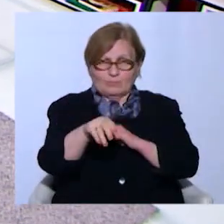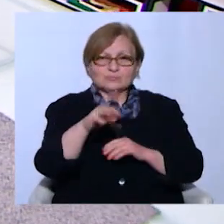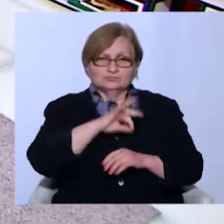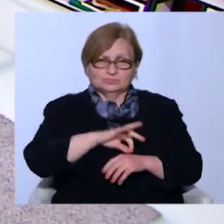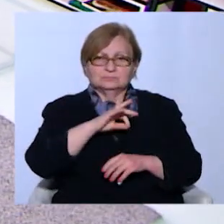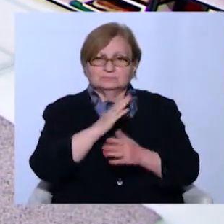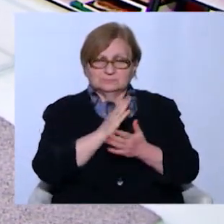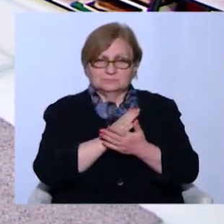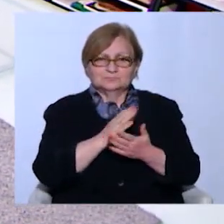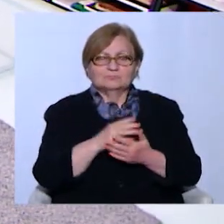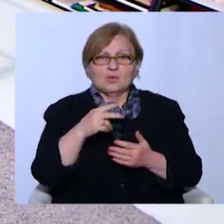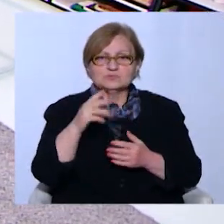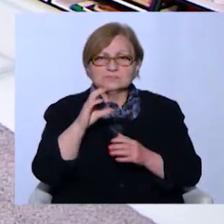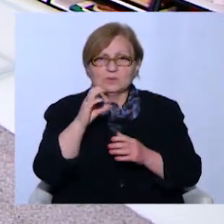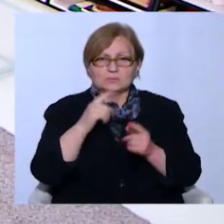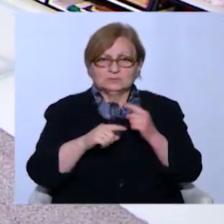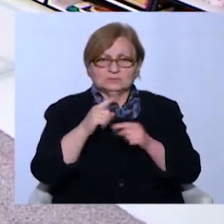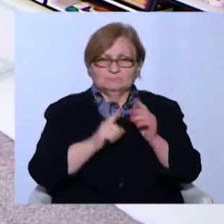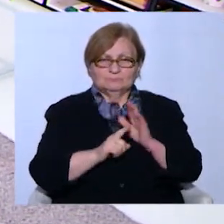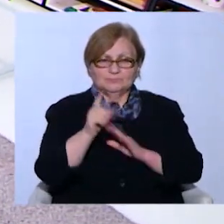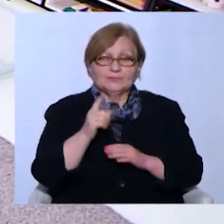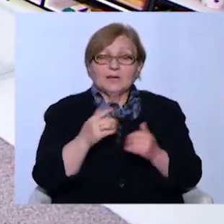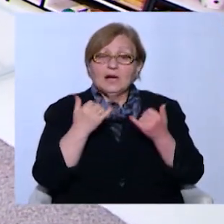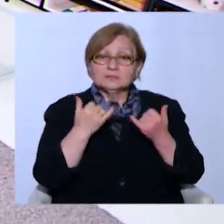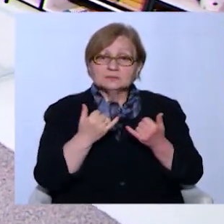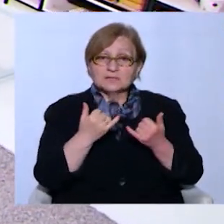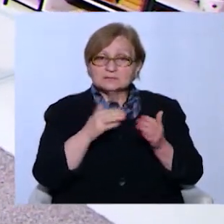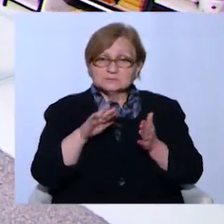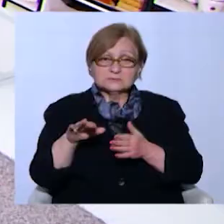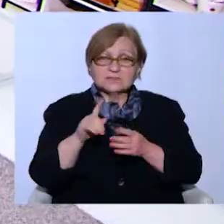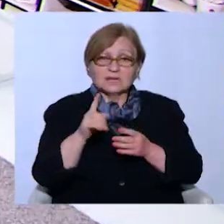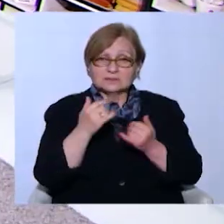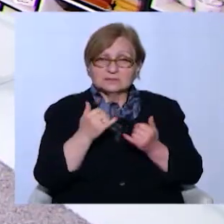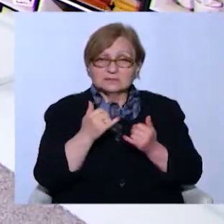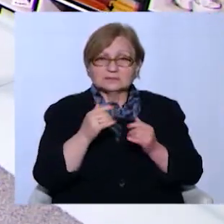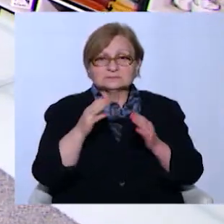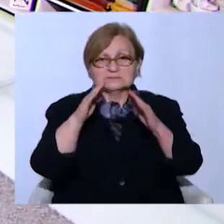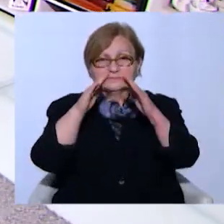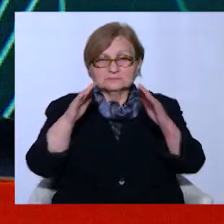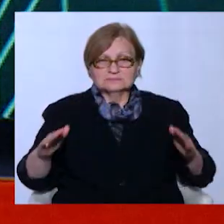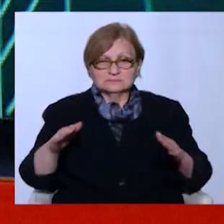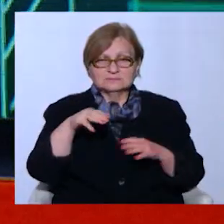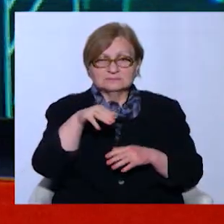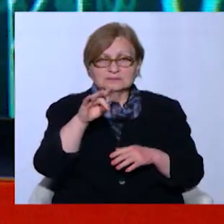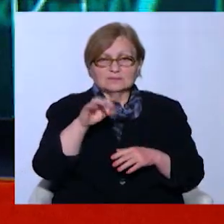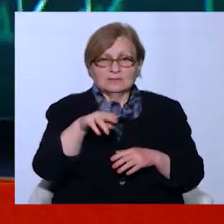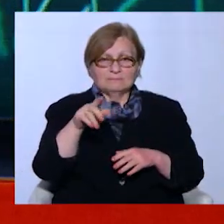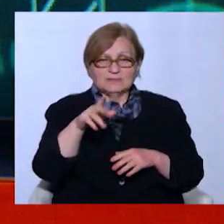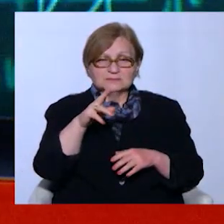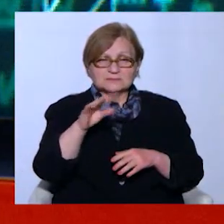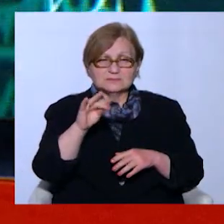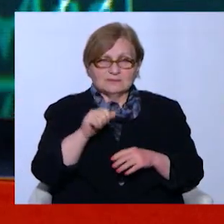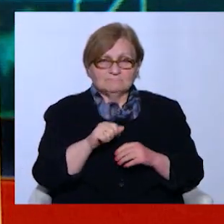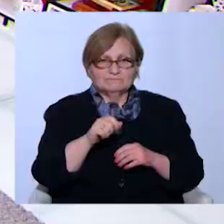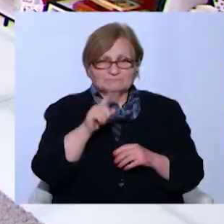მეოცე საუკუნის დასაწყისში. ეხლა დღევანდელი გაკვეთილის თემა ასევე არის ტრაპეცია. რა არის ტრაპეცია? თქვენ ეს ფორმა